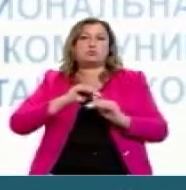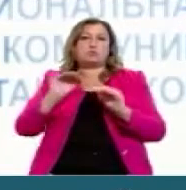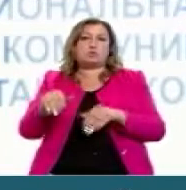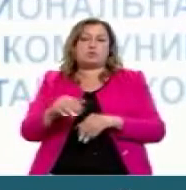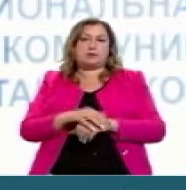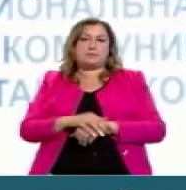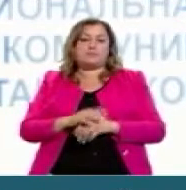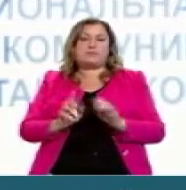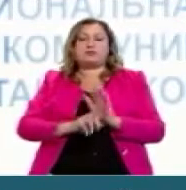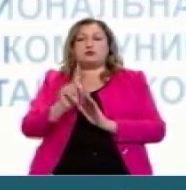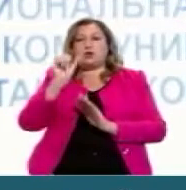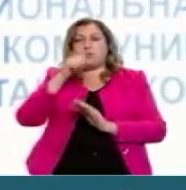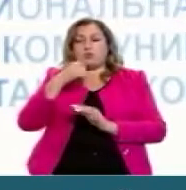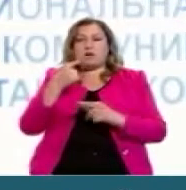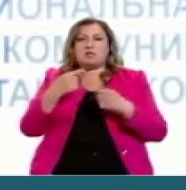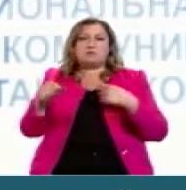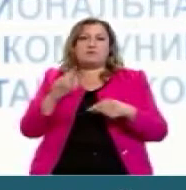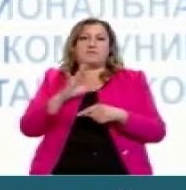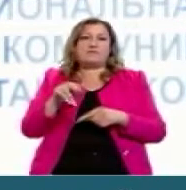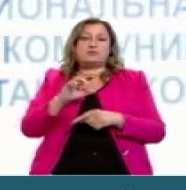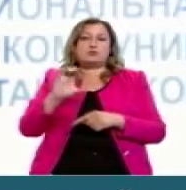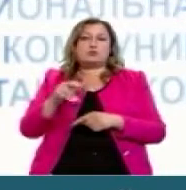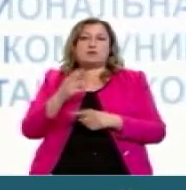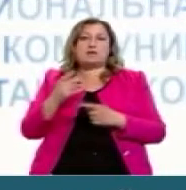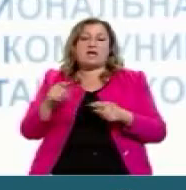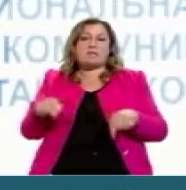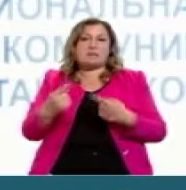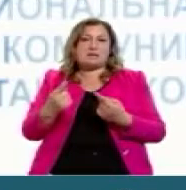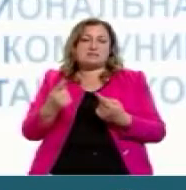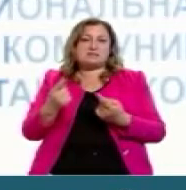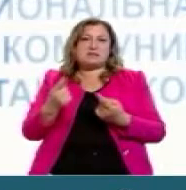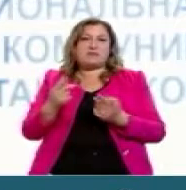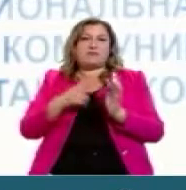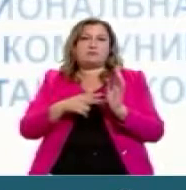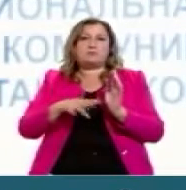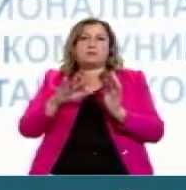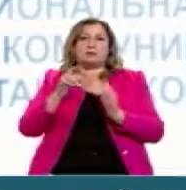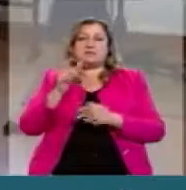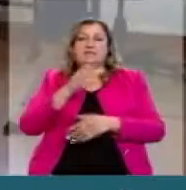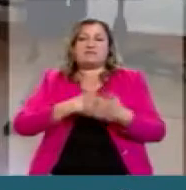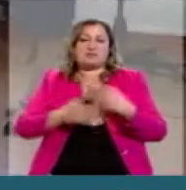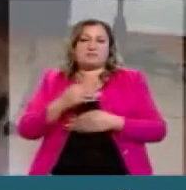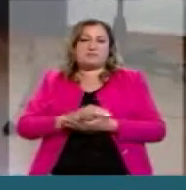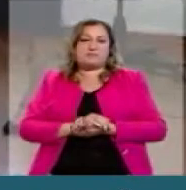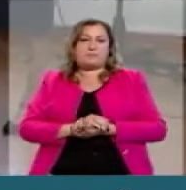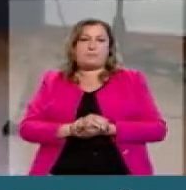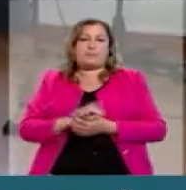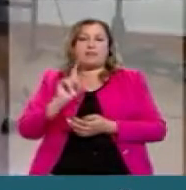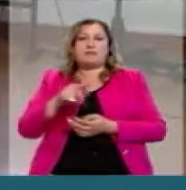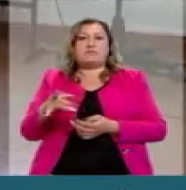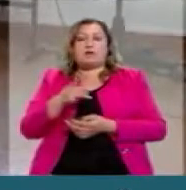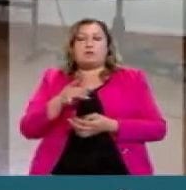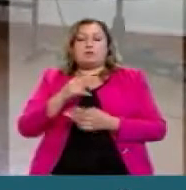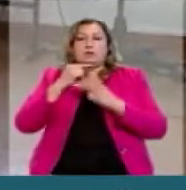трудоустроены. С начала года различными видами социальной реабилитации охвачено 85 инвалидов. Также в